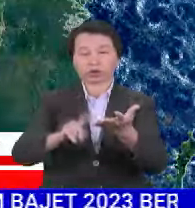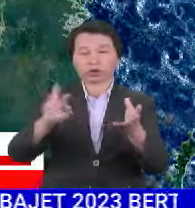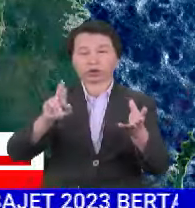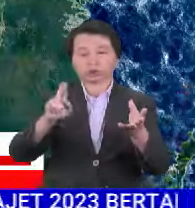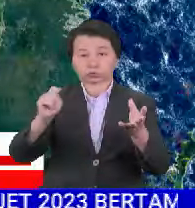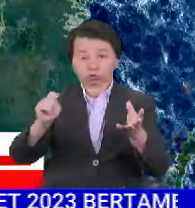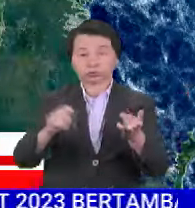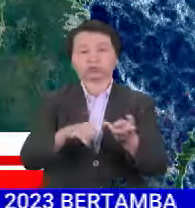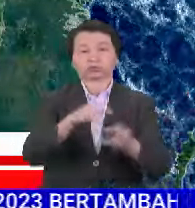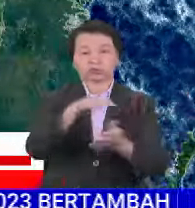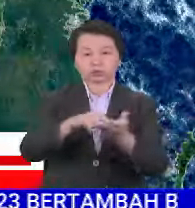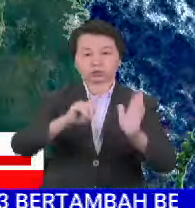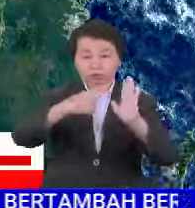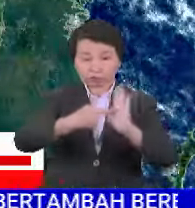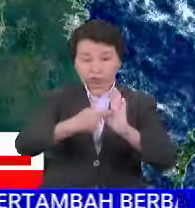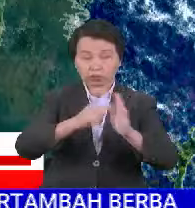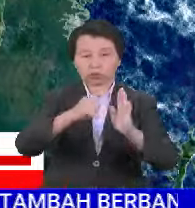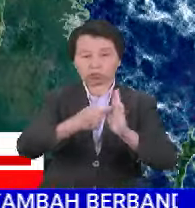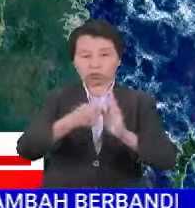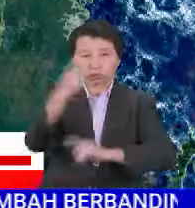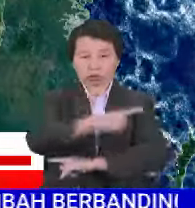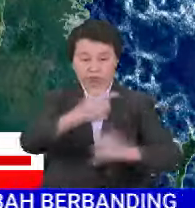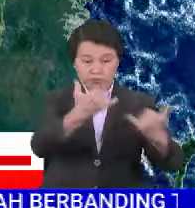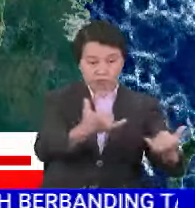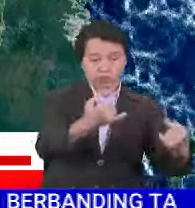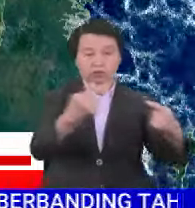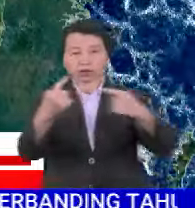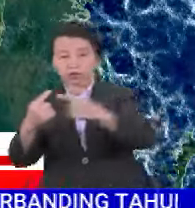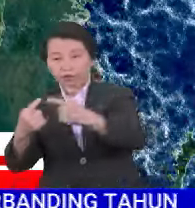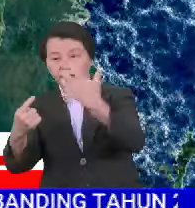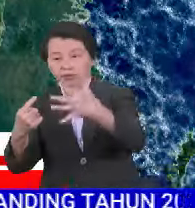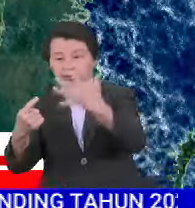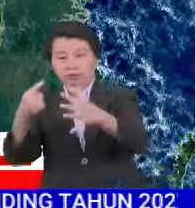South. Amaran ini berkuat kuasa bermula daripada hari ini sehingga